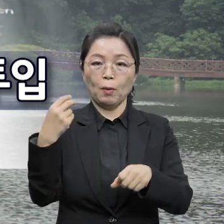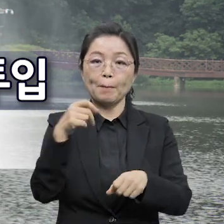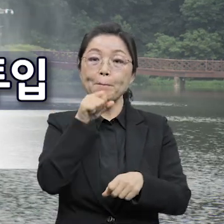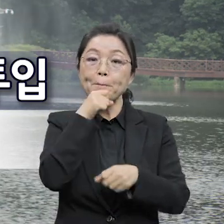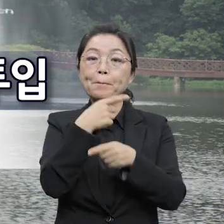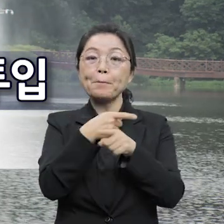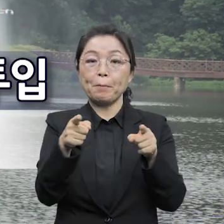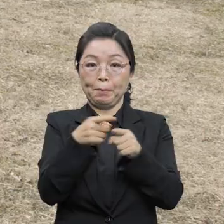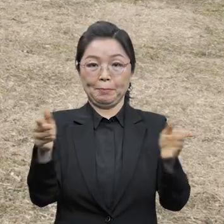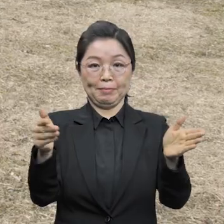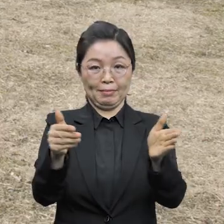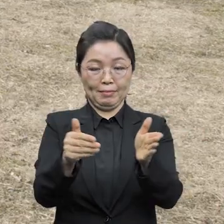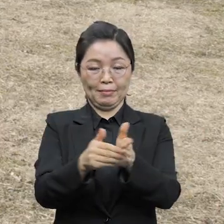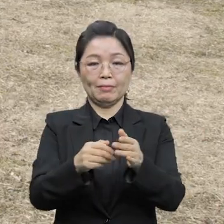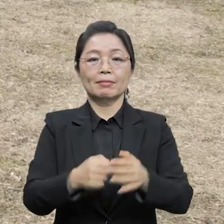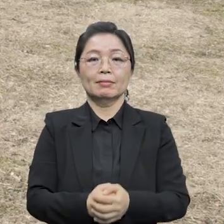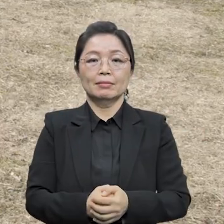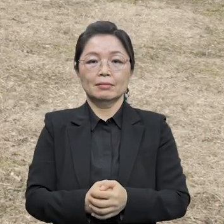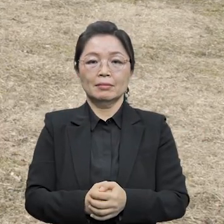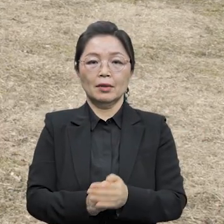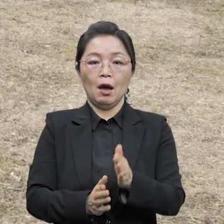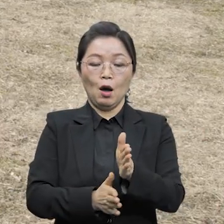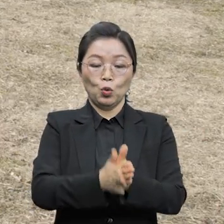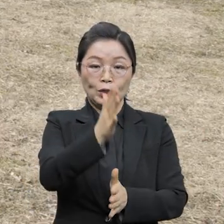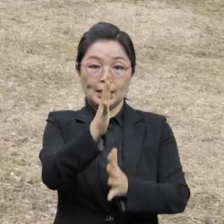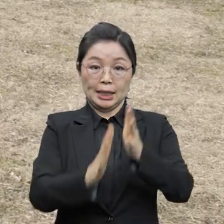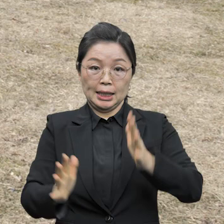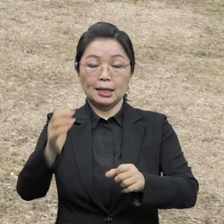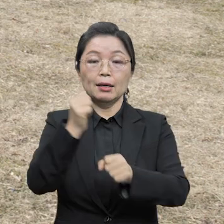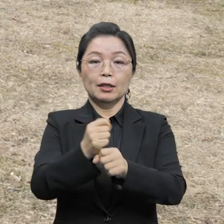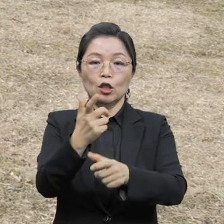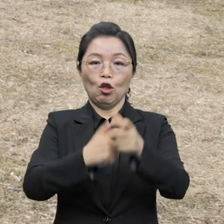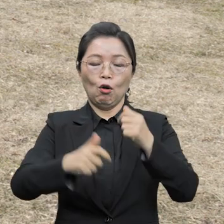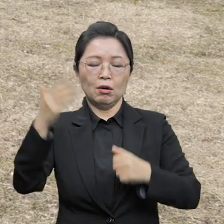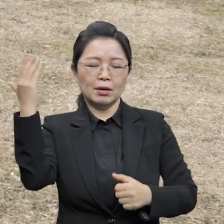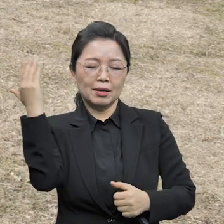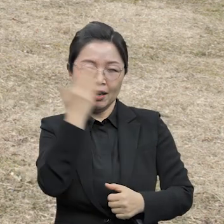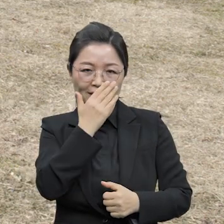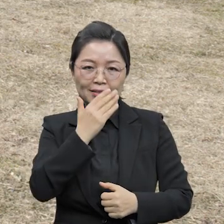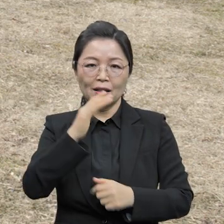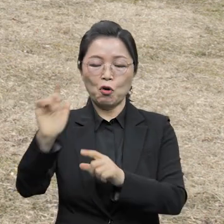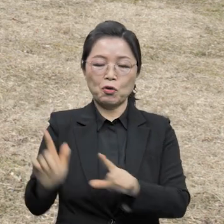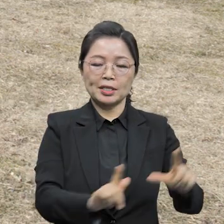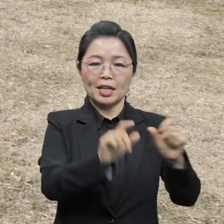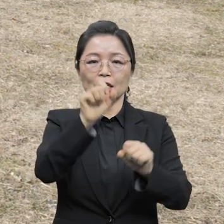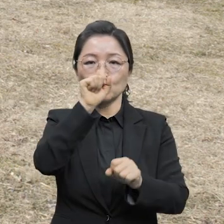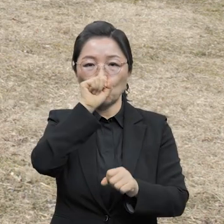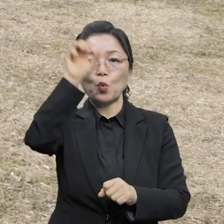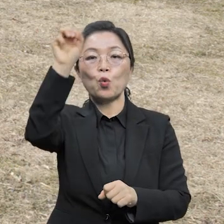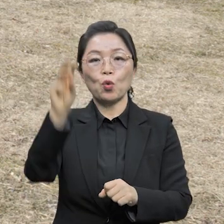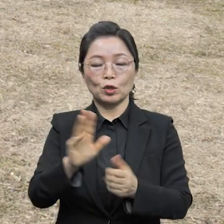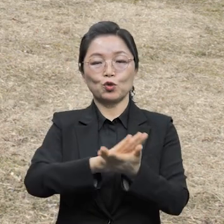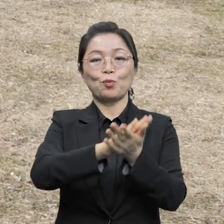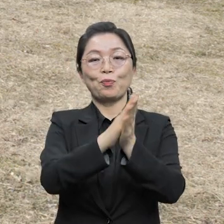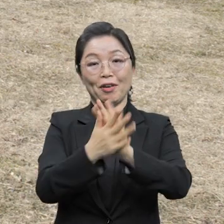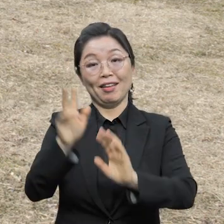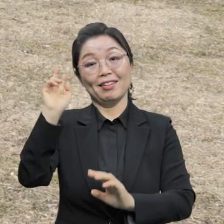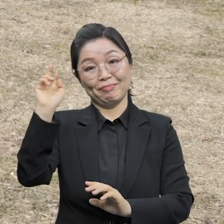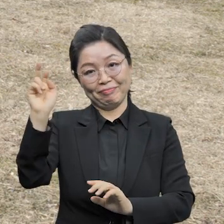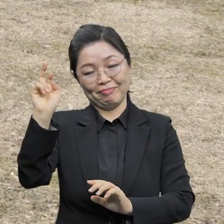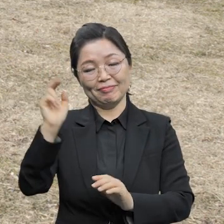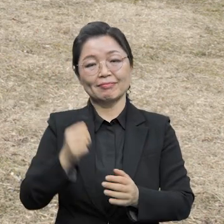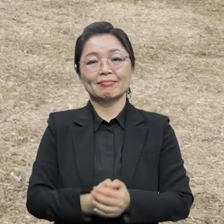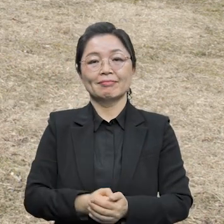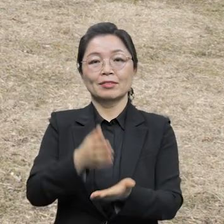있습니다 도시숲 조성을 통해 더욱 쾌적하고 살기 좋은 광주 가 될 것으로 전망됩니다 인공지능 중심